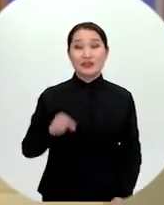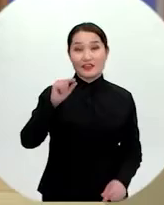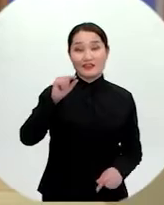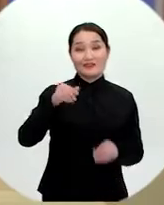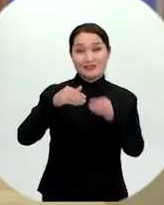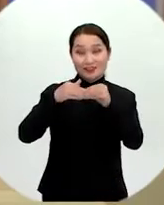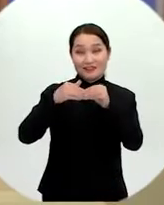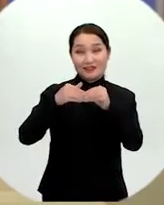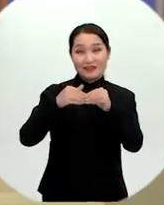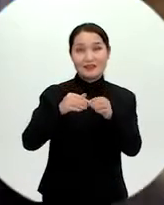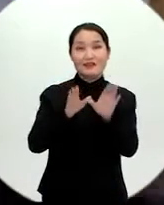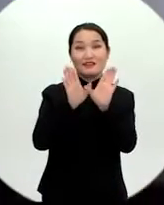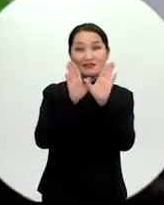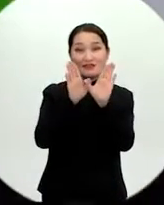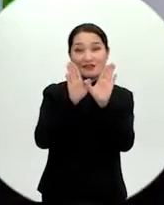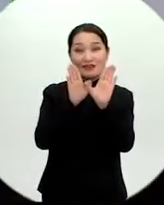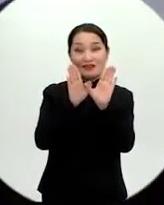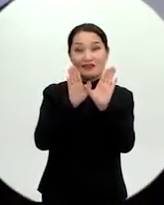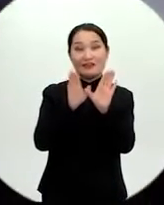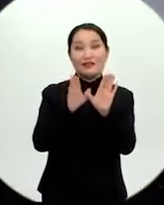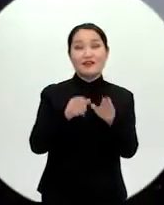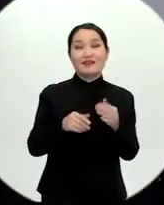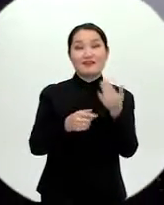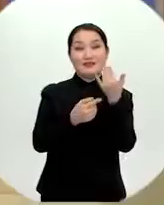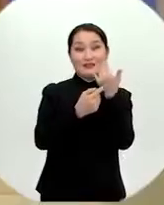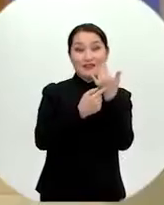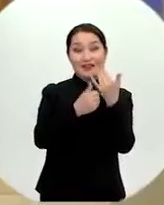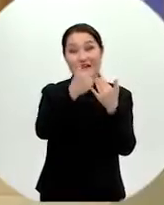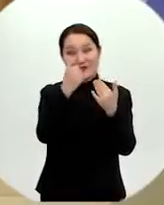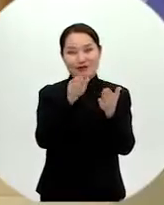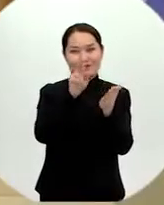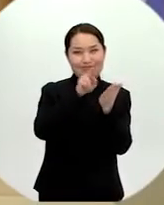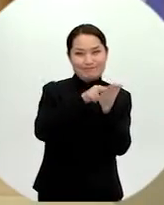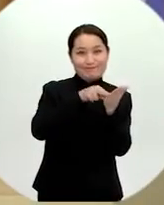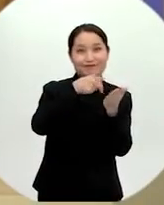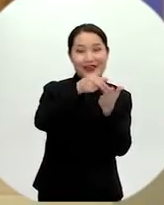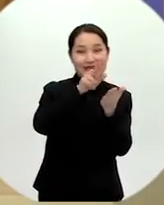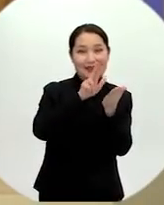нугалсныгаа за энэ цэцгэн дээрээ бүгдээр ингээд нэвлүүлээд наа гэж үзье.